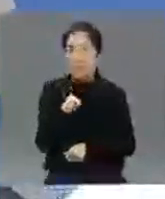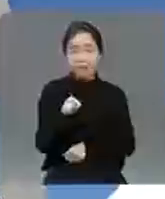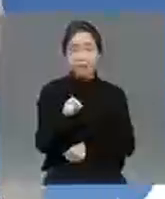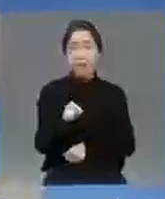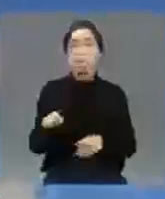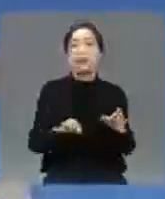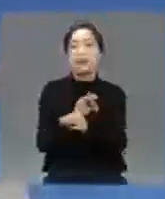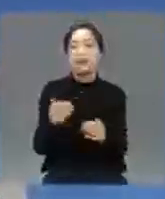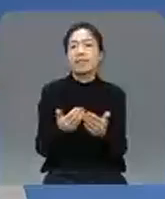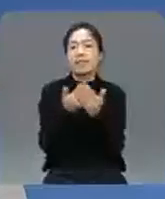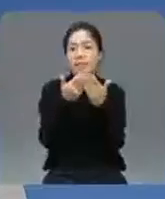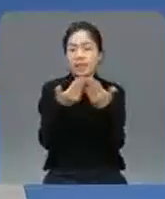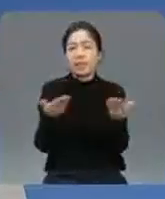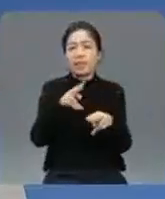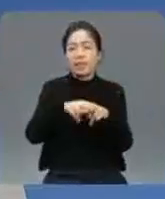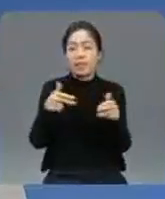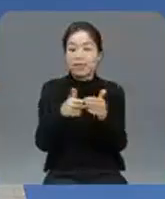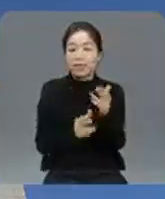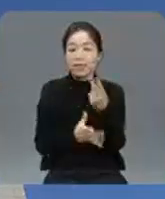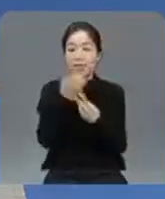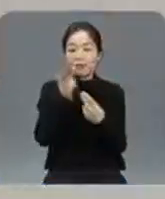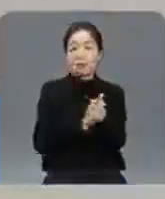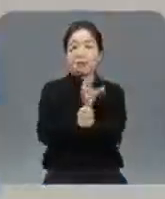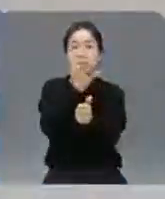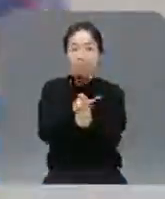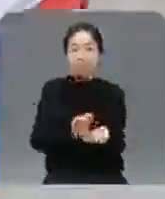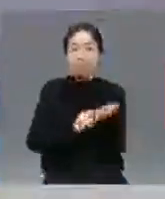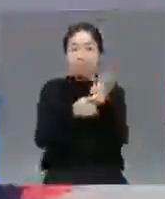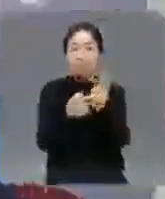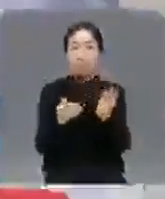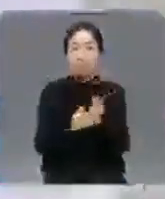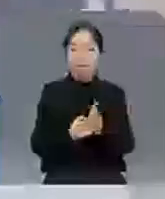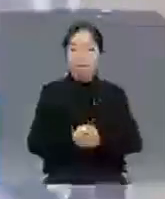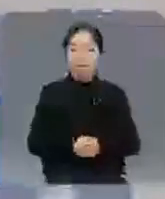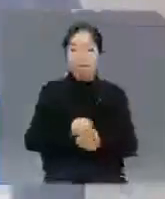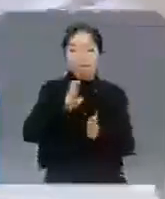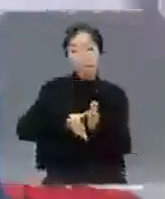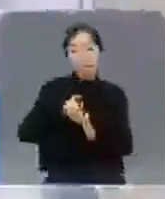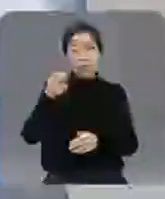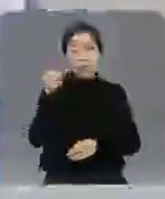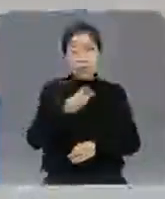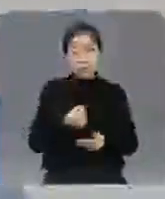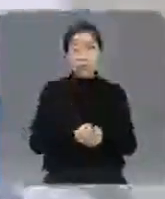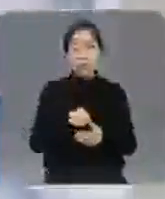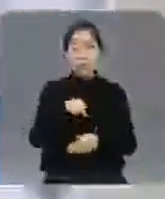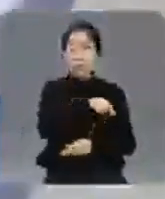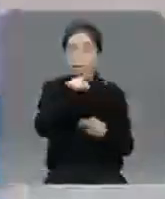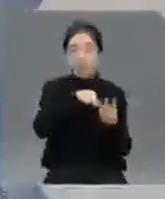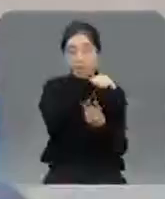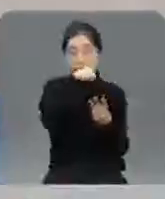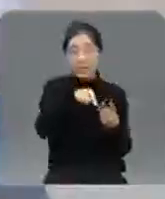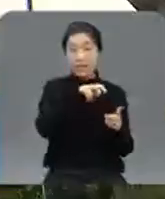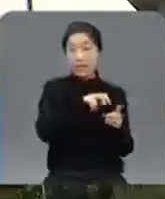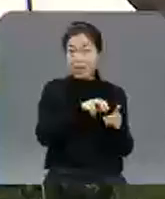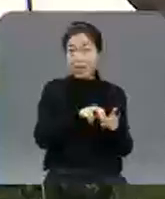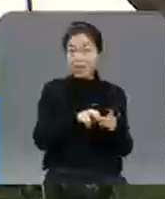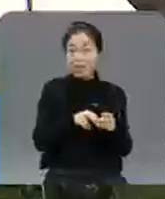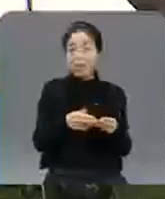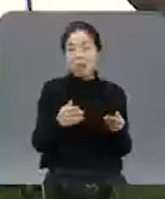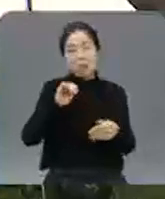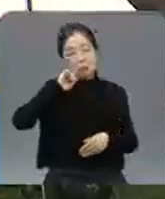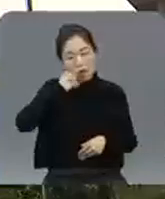경제 지능 상생 일자리 재단으로 통합 이관한다고 밝혔습니다 광주시는 또 이들 세고 센터들은 고충